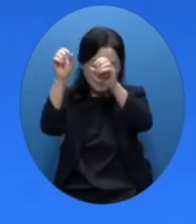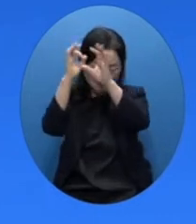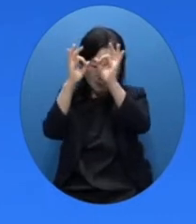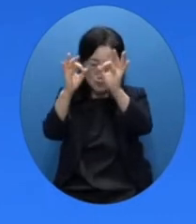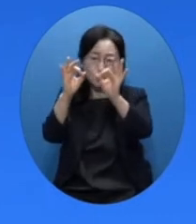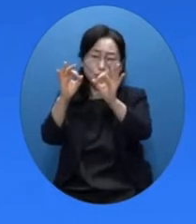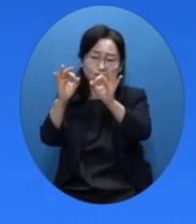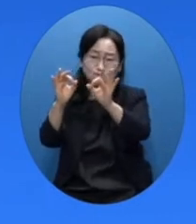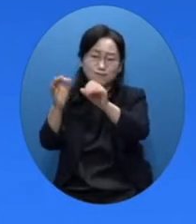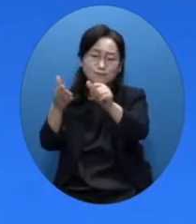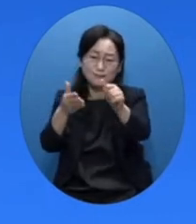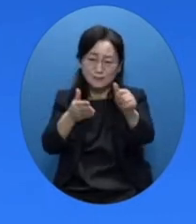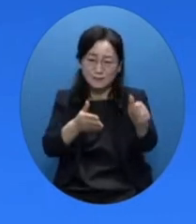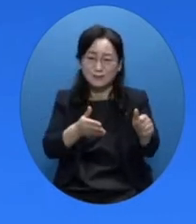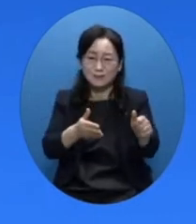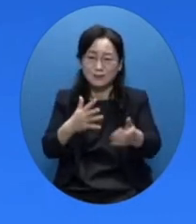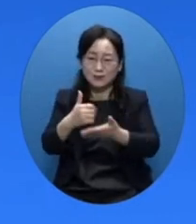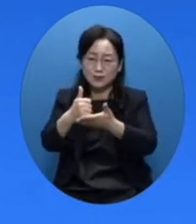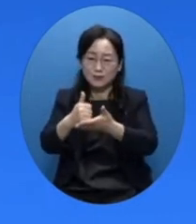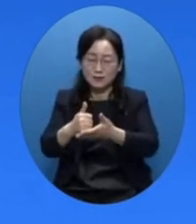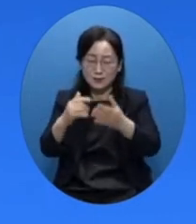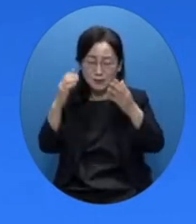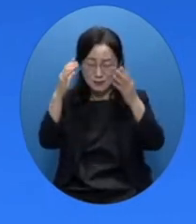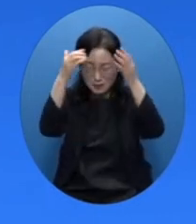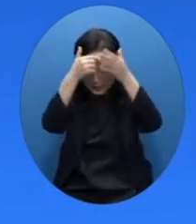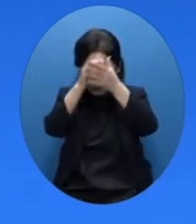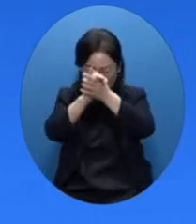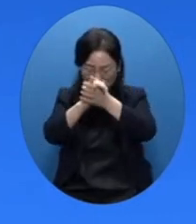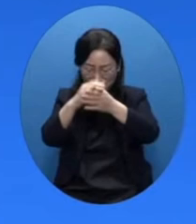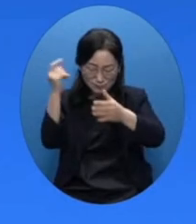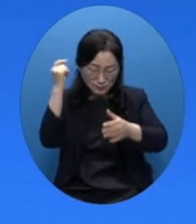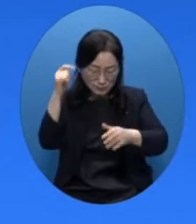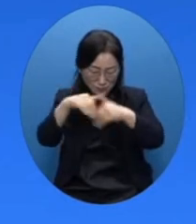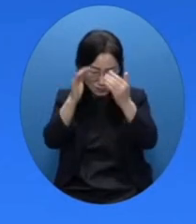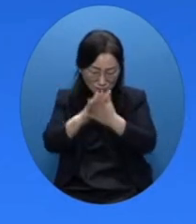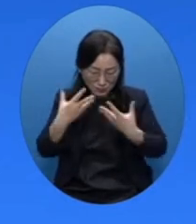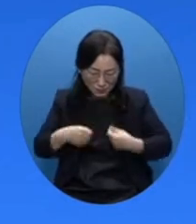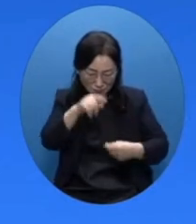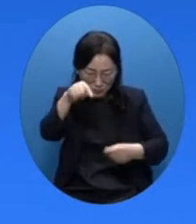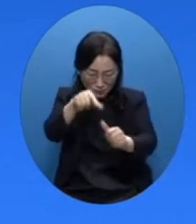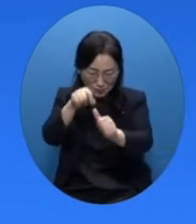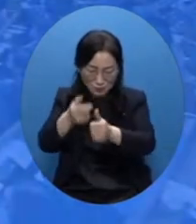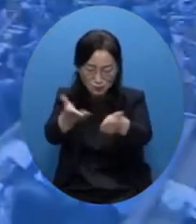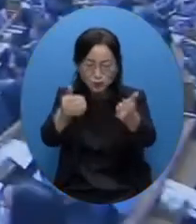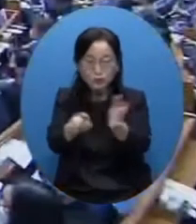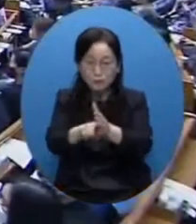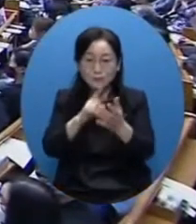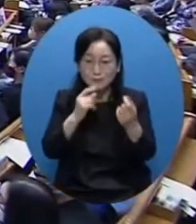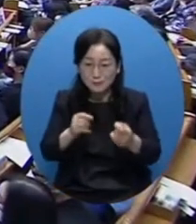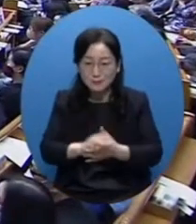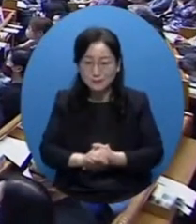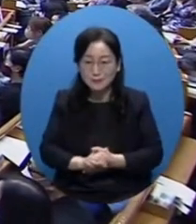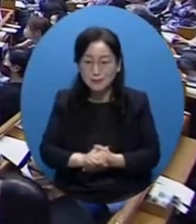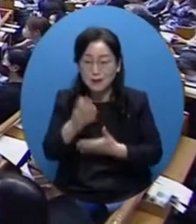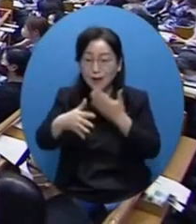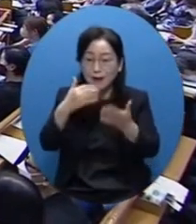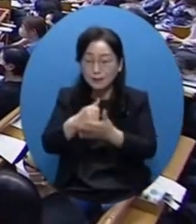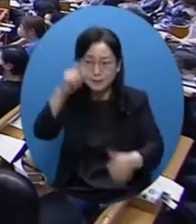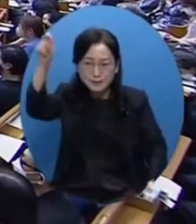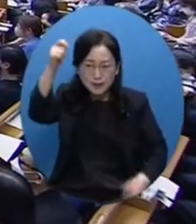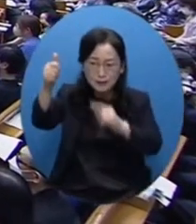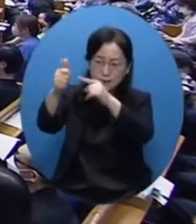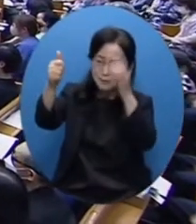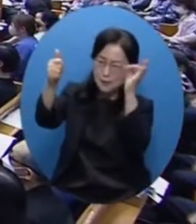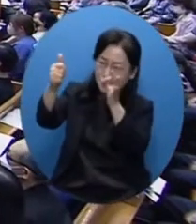주님께서 우리의 기도를 들으시고 모든 젊은 해서 우리를 건져 주시는 것입니다 1 게 다실 군기를